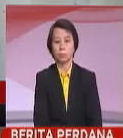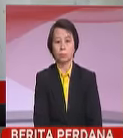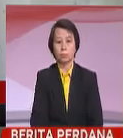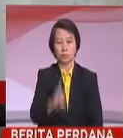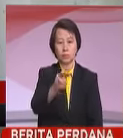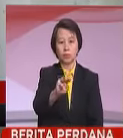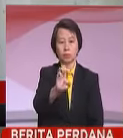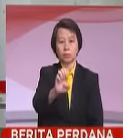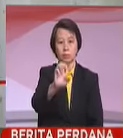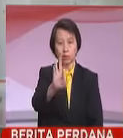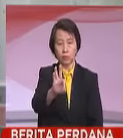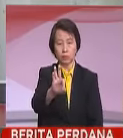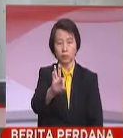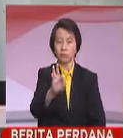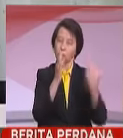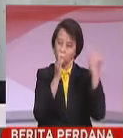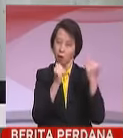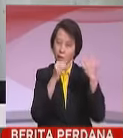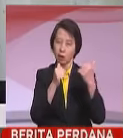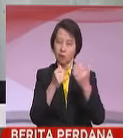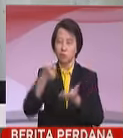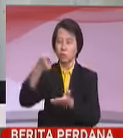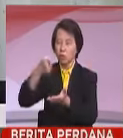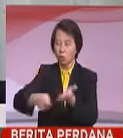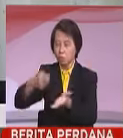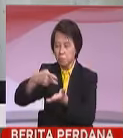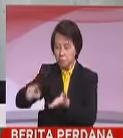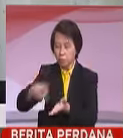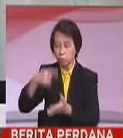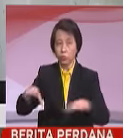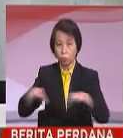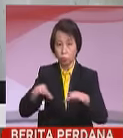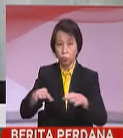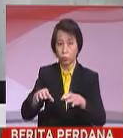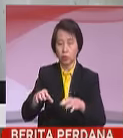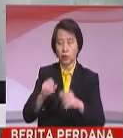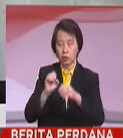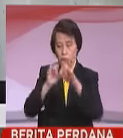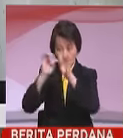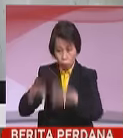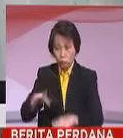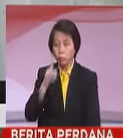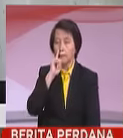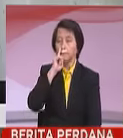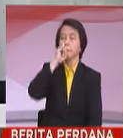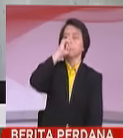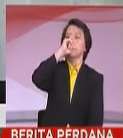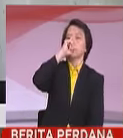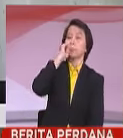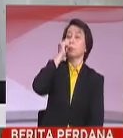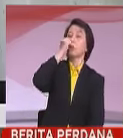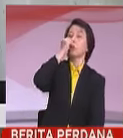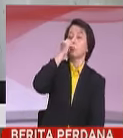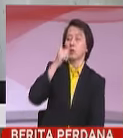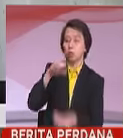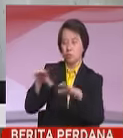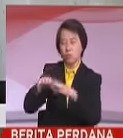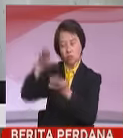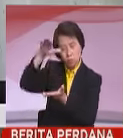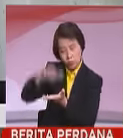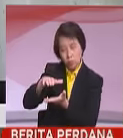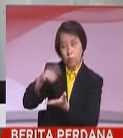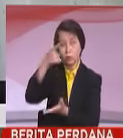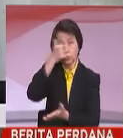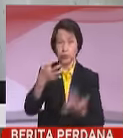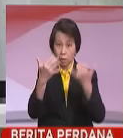MEF berharap agar kos untuk menjalankan ujian COVID-19 itu diseragamkan kerana pada